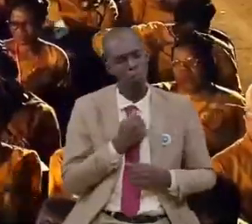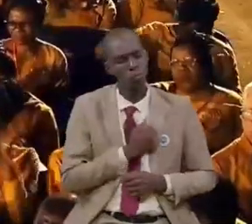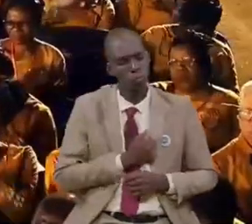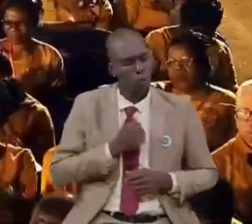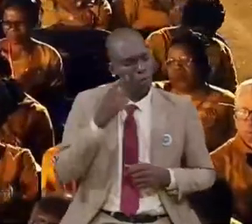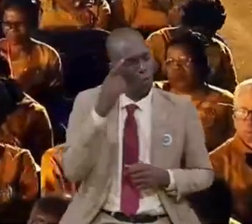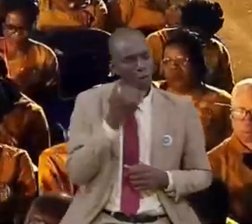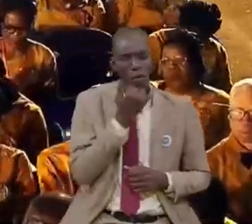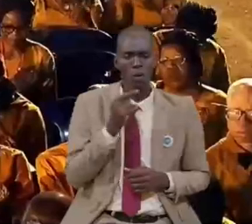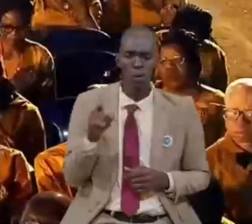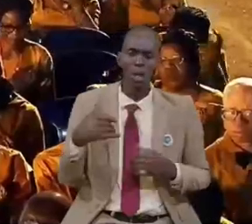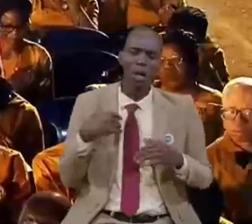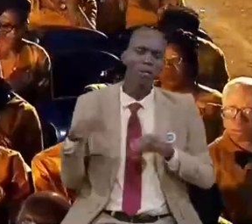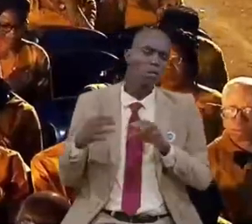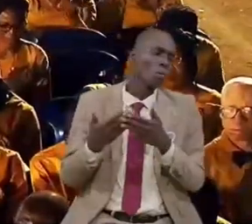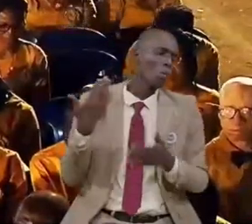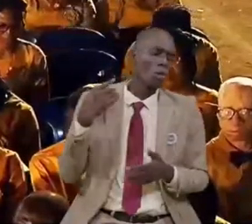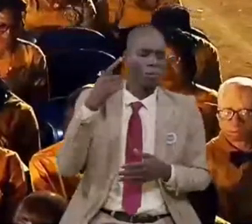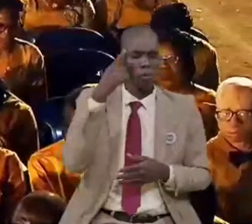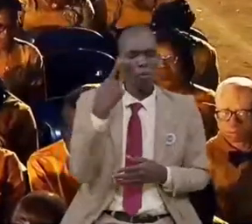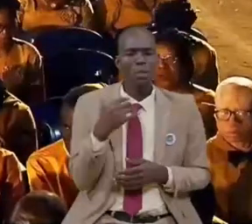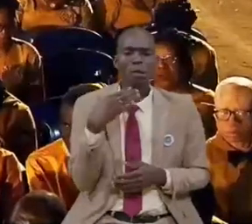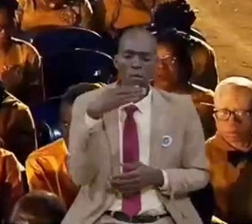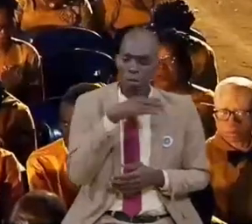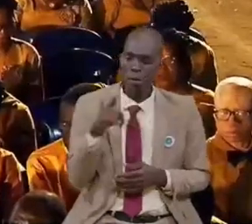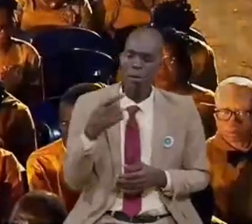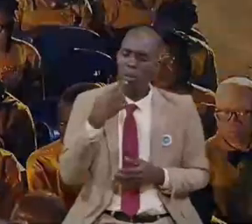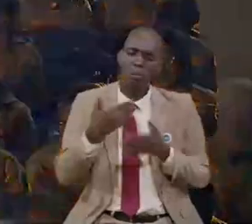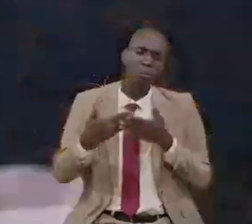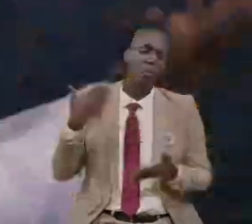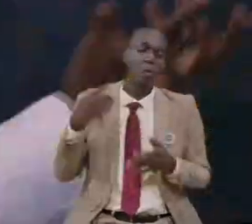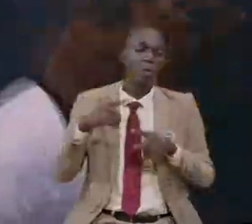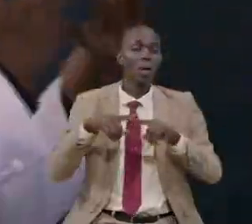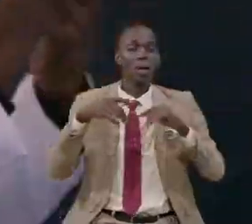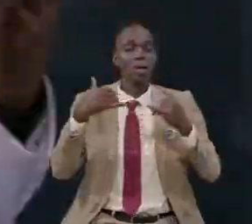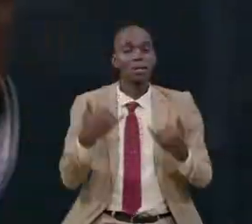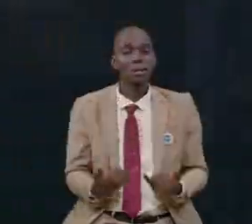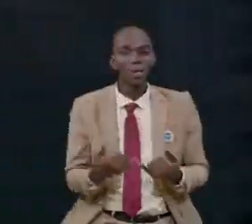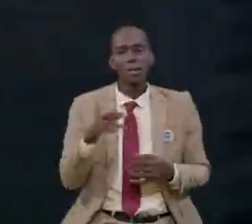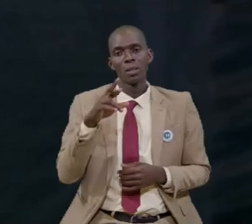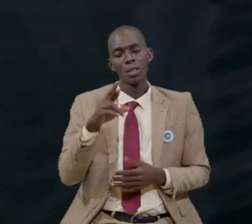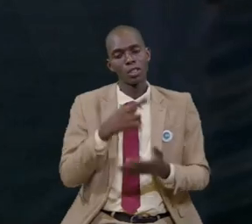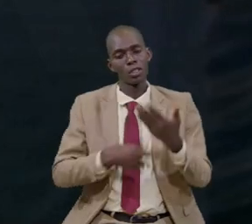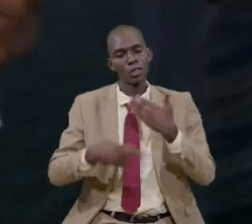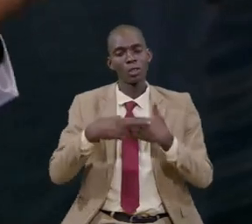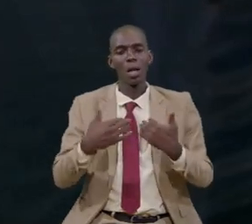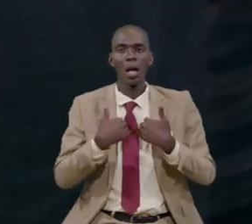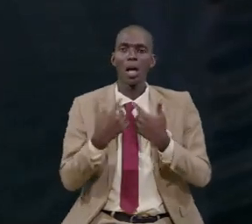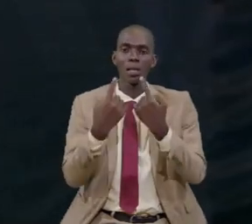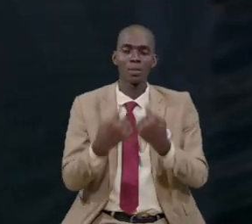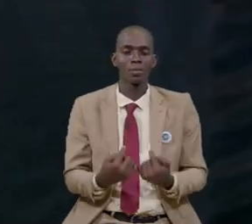désolé pour les choses qu'il a faites. Maintenant, la restauration est venue. Et maintenant, la joie